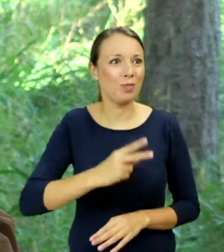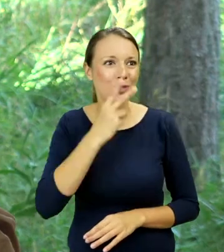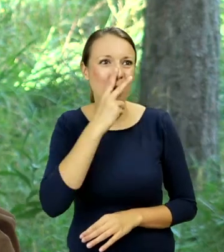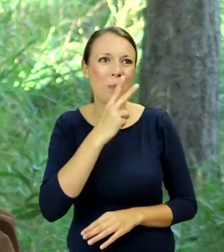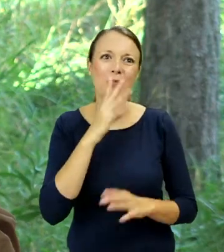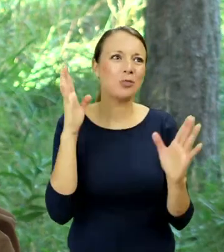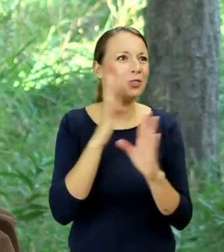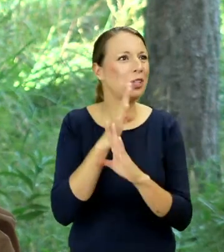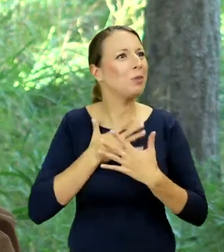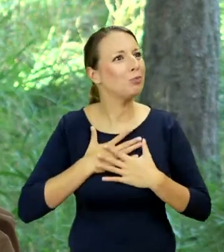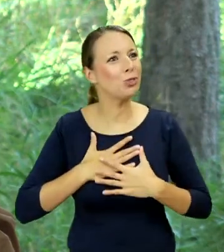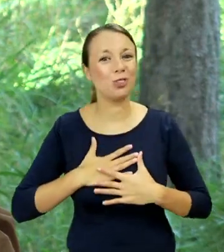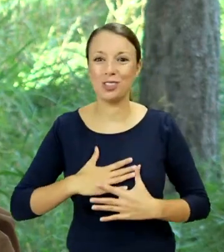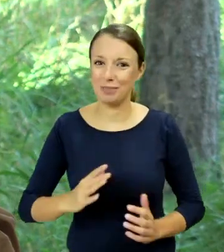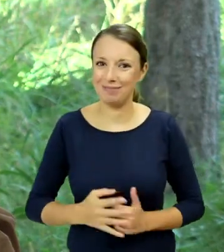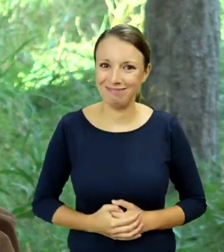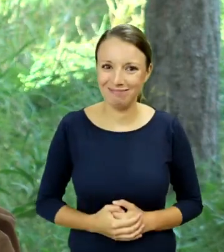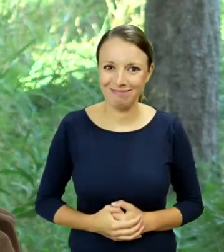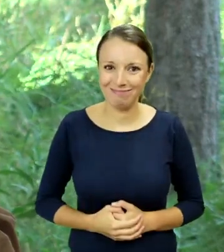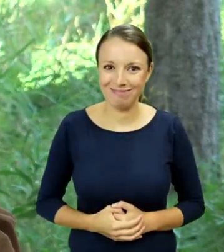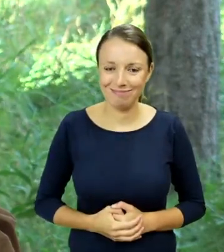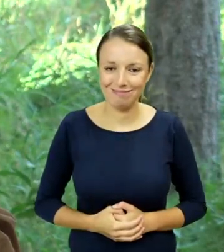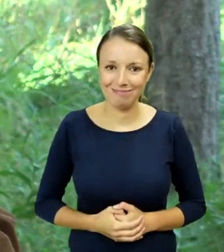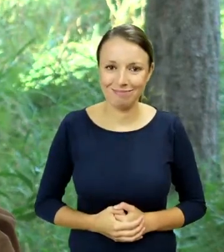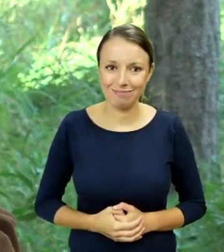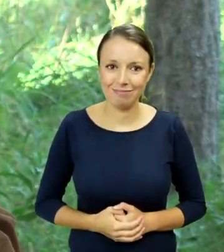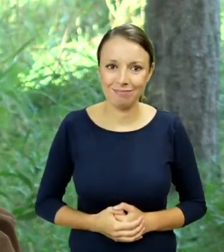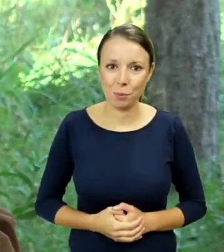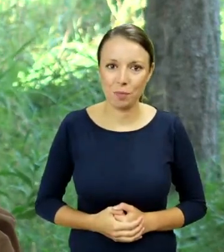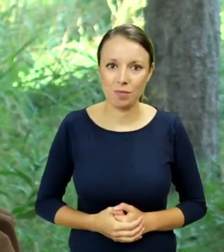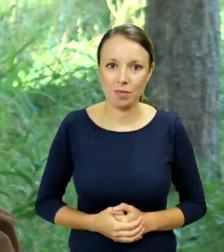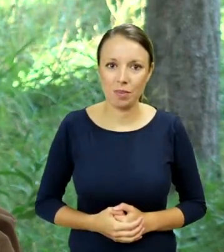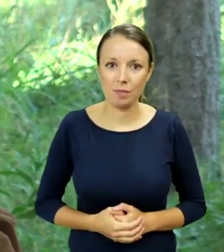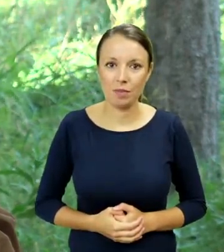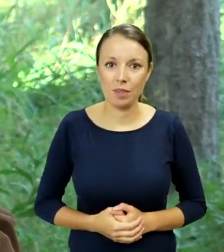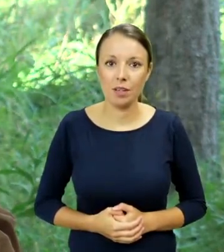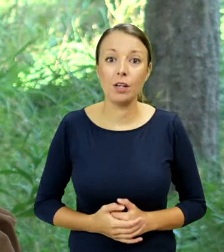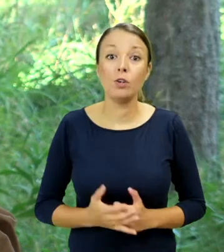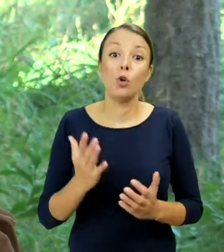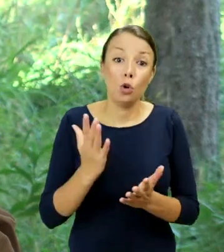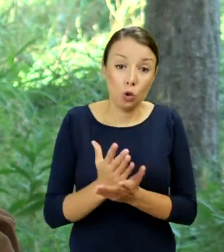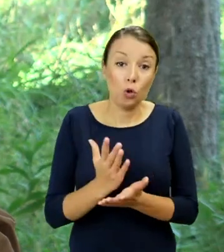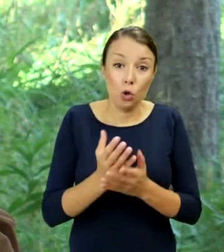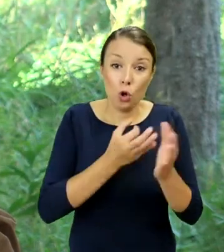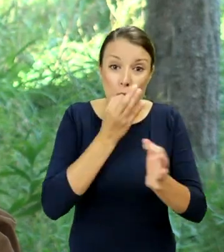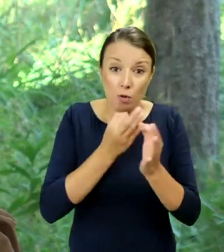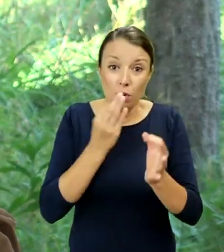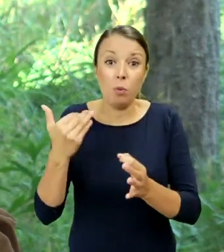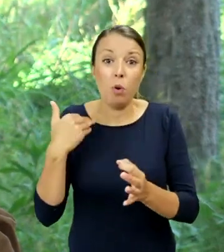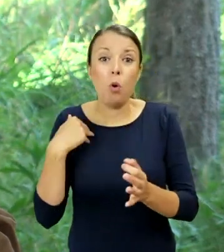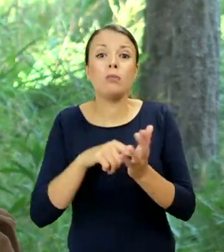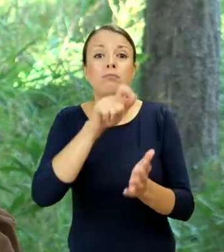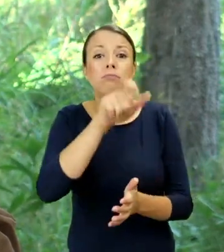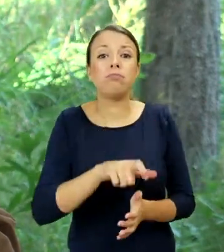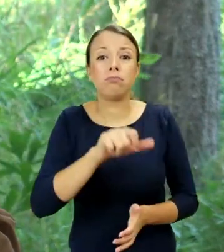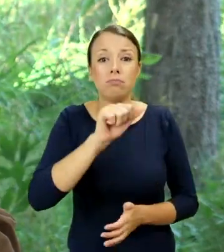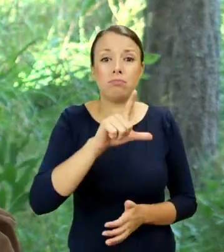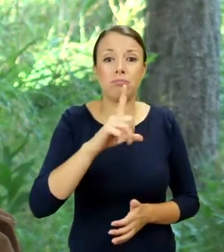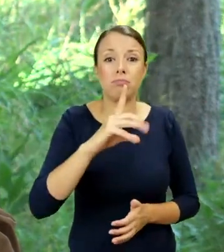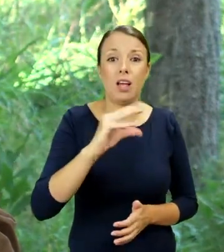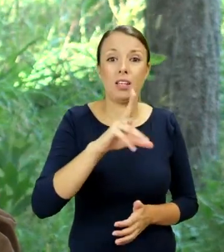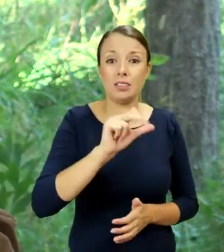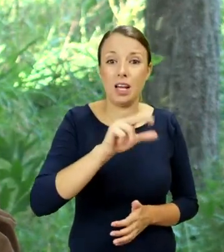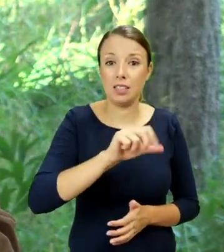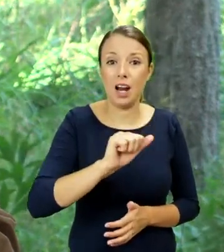poczuć. I tak jak wspomniałam, do Aleksandra Szczerbińska przyjeżdżała